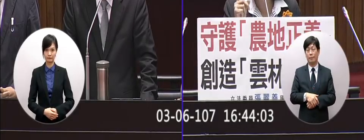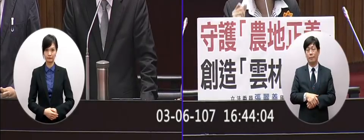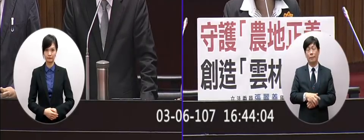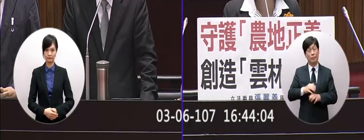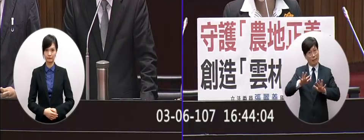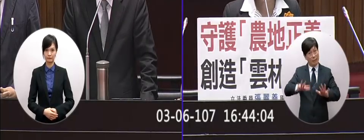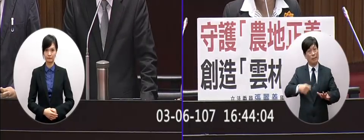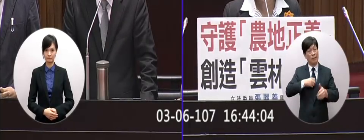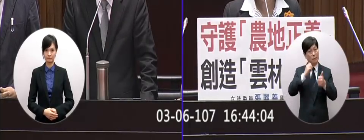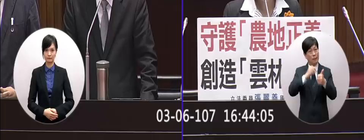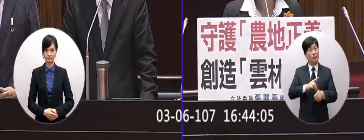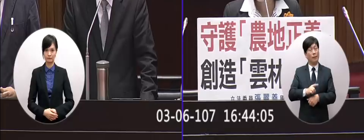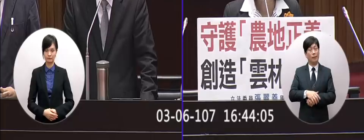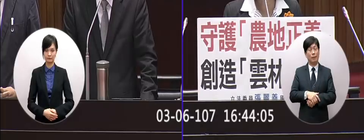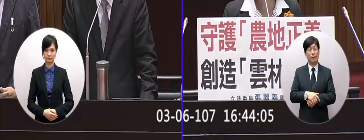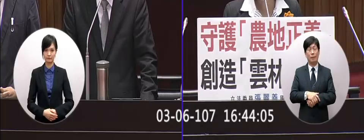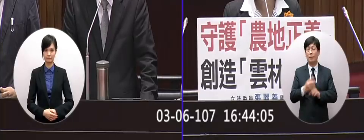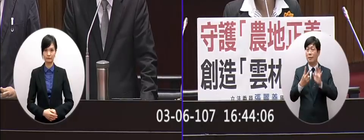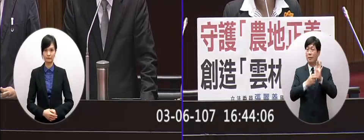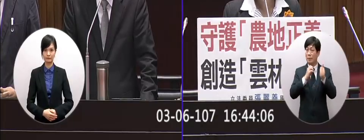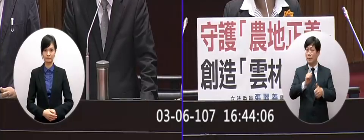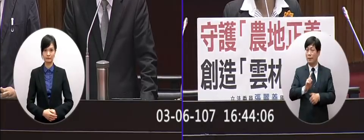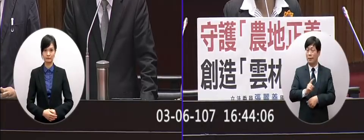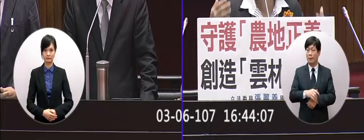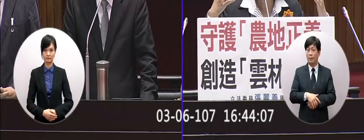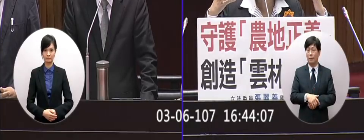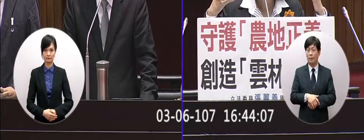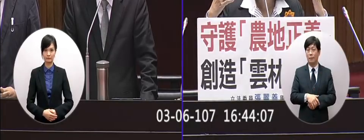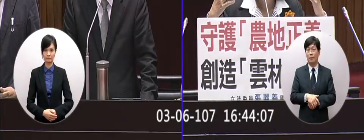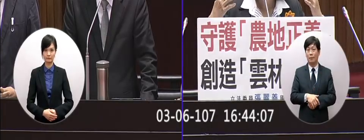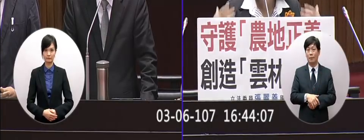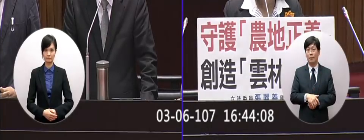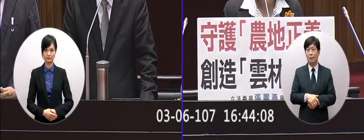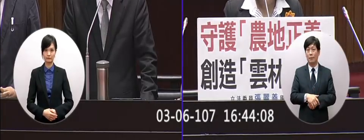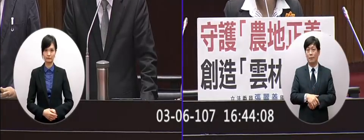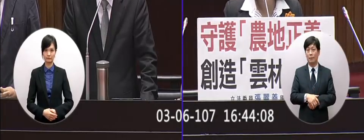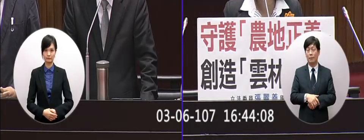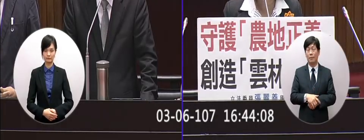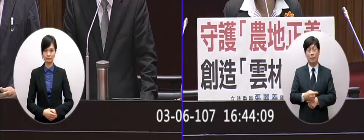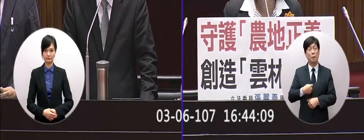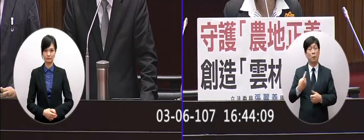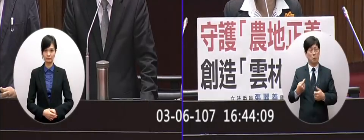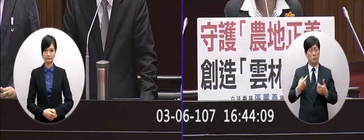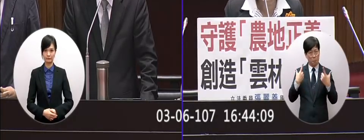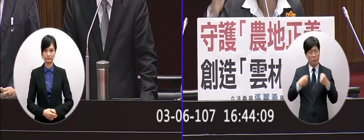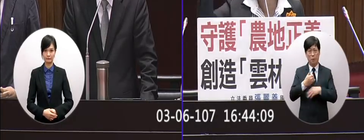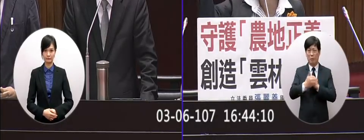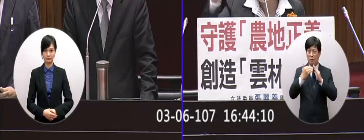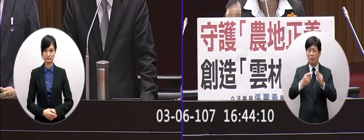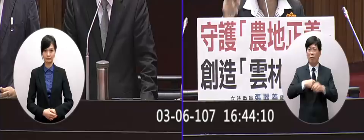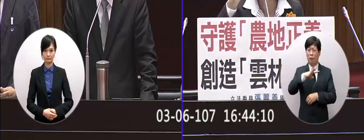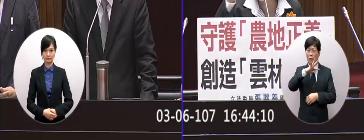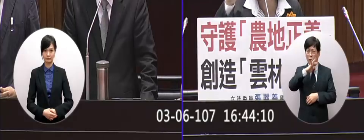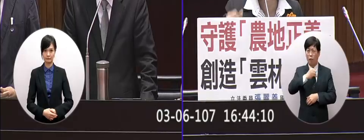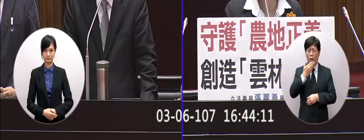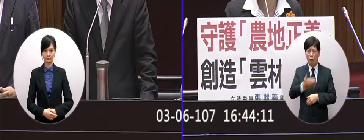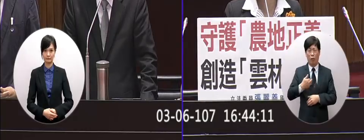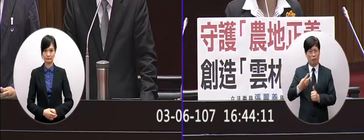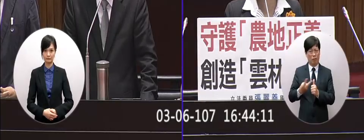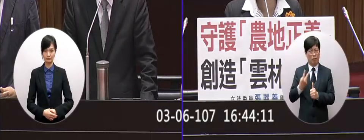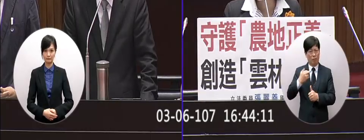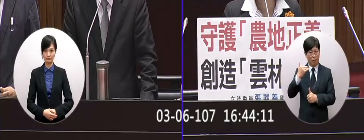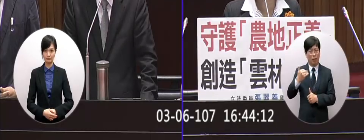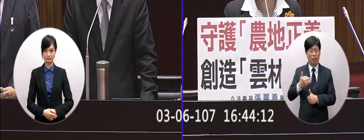我今天要特别要讲。讲什么呢？也就是我一个高龄化的县市，全国排行第二